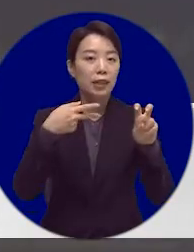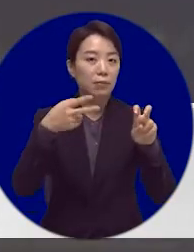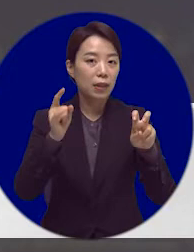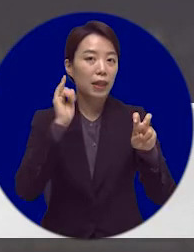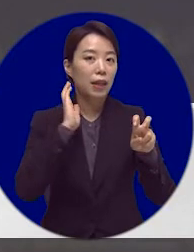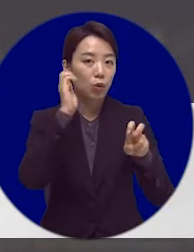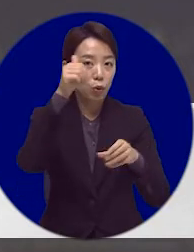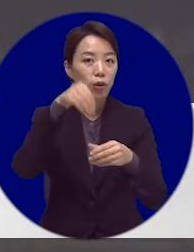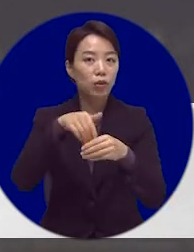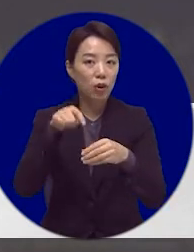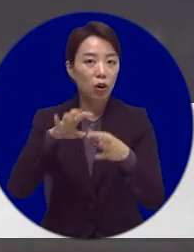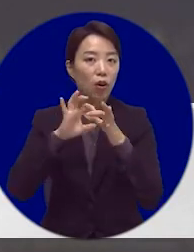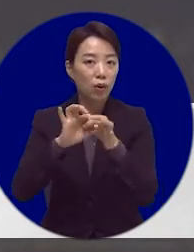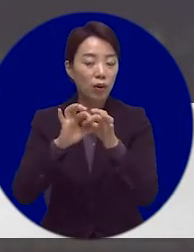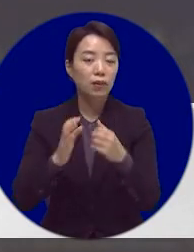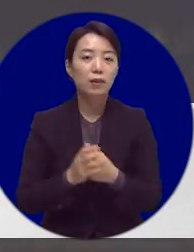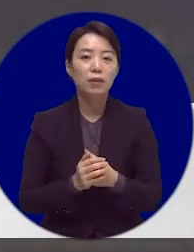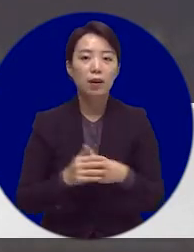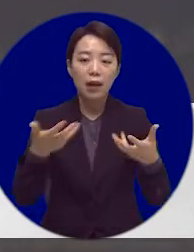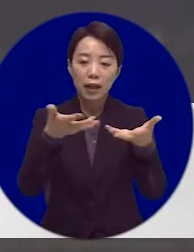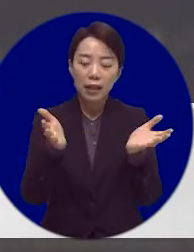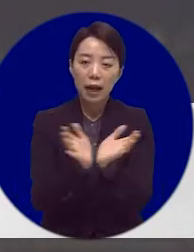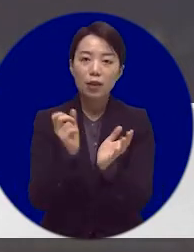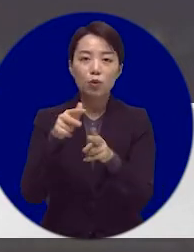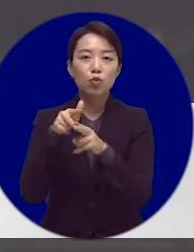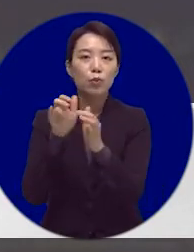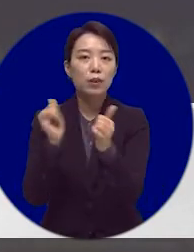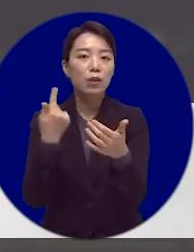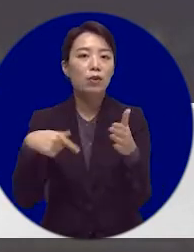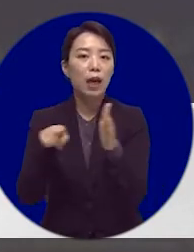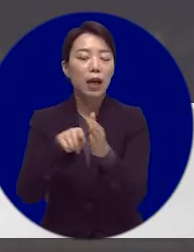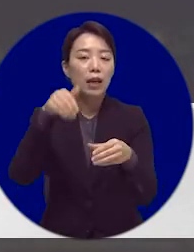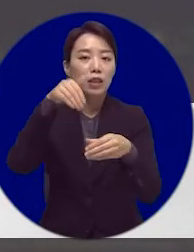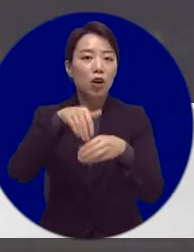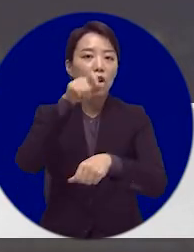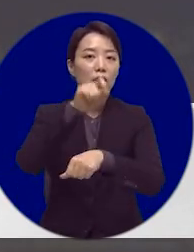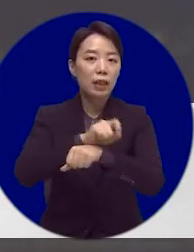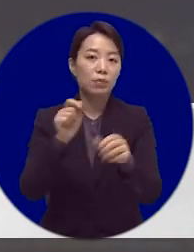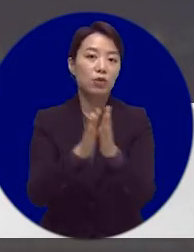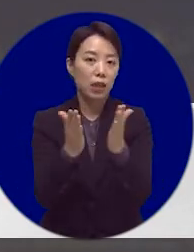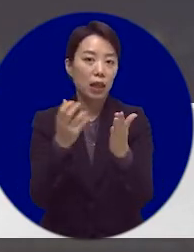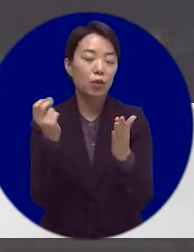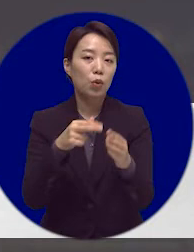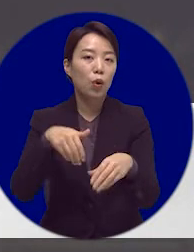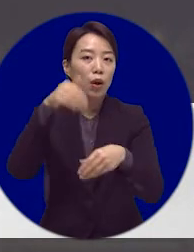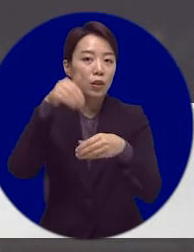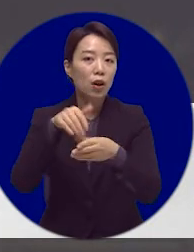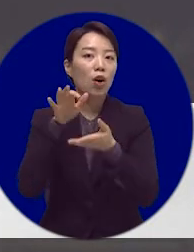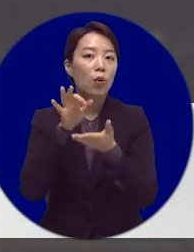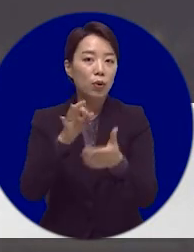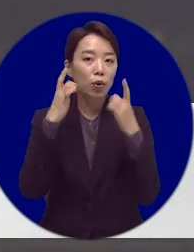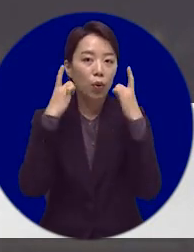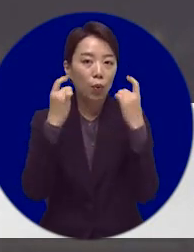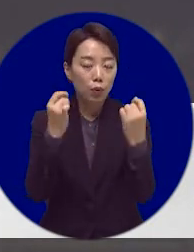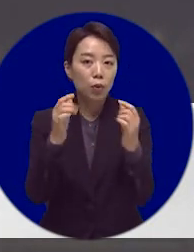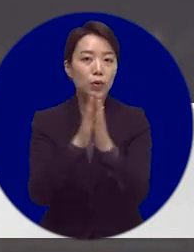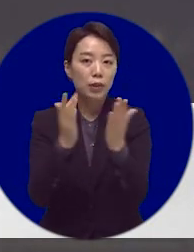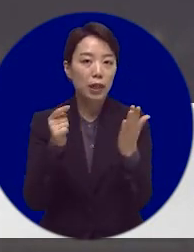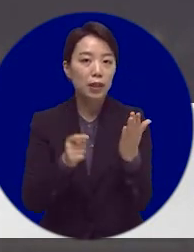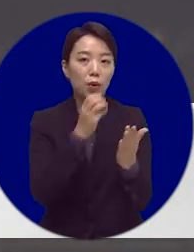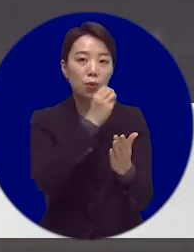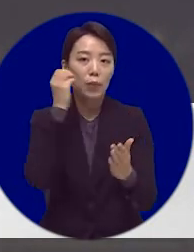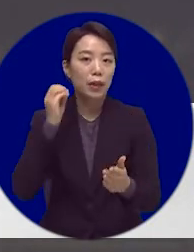중앙선거관리위원회가 제20대 대통령 선거와 관련해 정당 후보자를 위한 선거사무 안내책자와 선거비용 보전